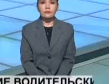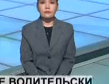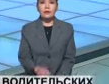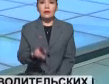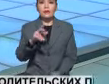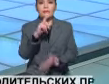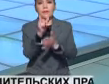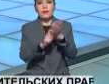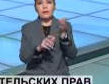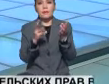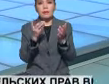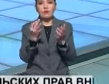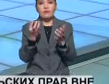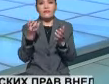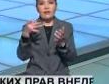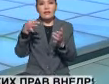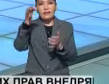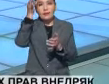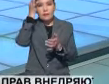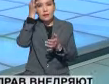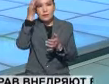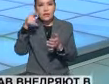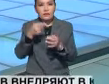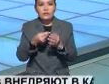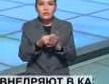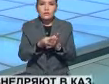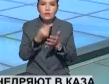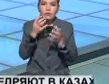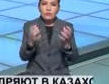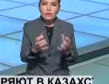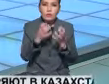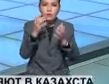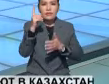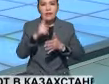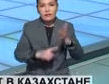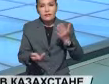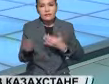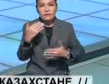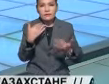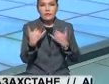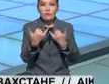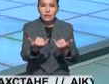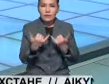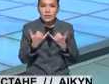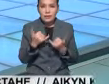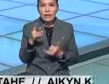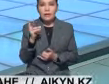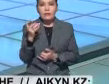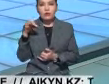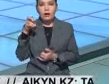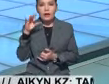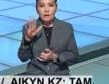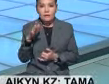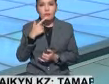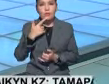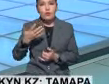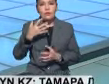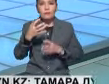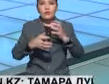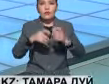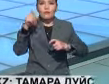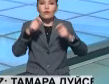Поэзия Махтум Кулиев Рагин напоминает о неприходящих ценностях мира, доверия и взаимного уважения. Касым-Жомарт Токаев выступил на международном